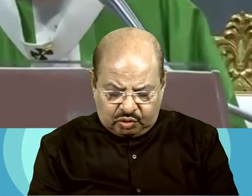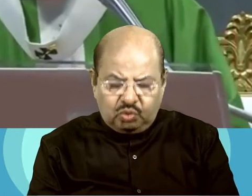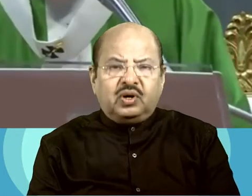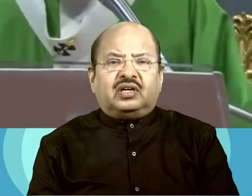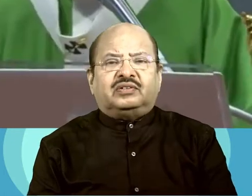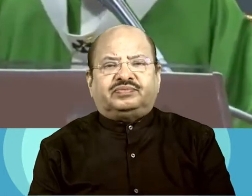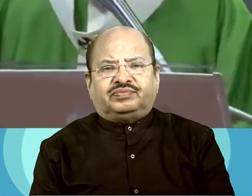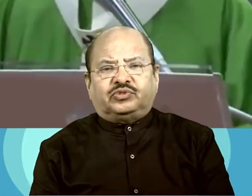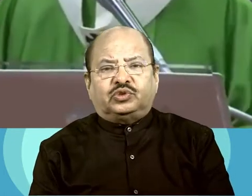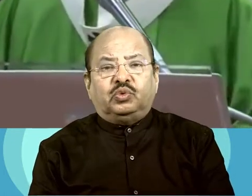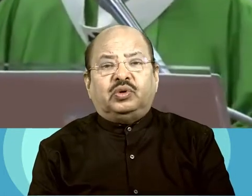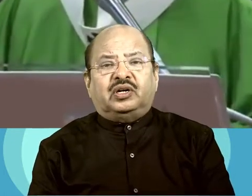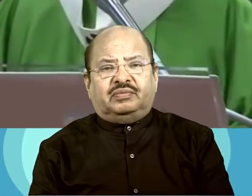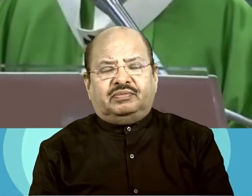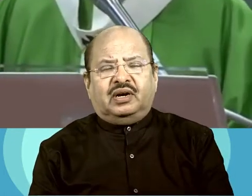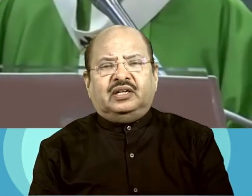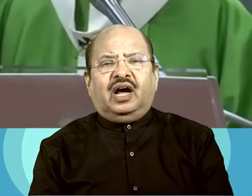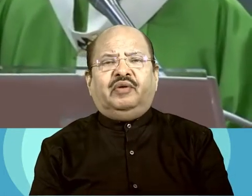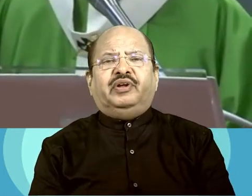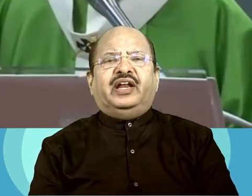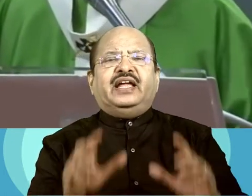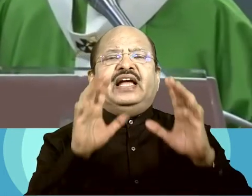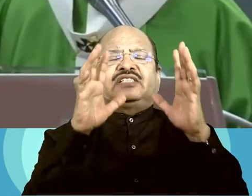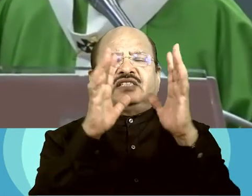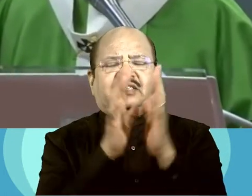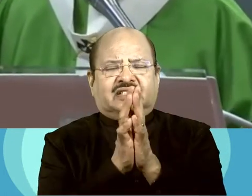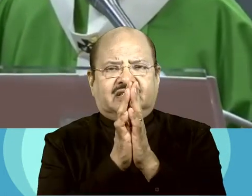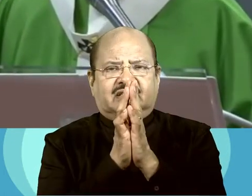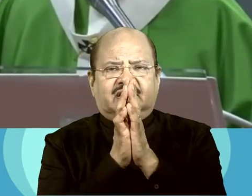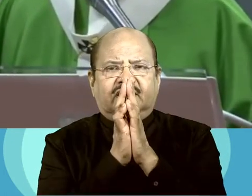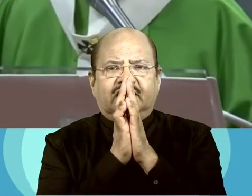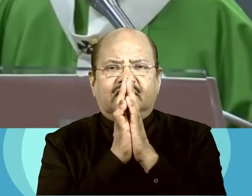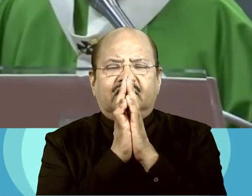അതാണ് ഉവ്വ്, ഉവ്വ്, മാതാവിൻ്റെ യെസ്.